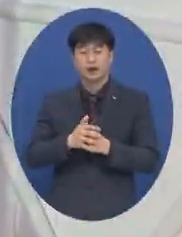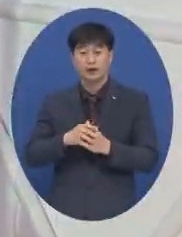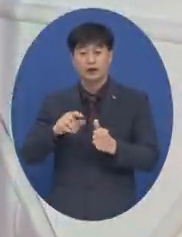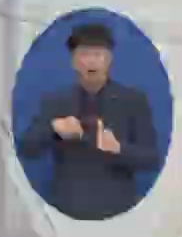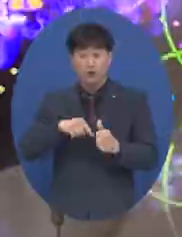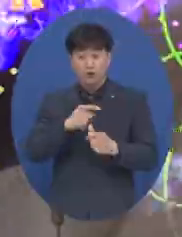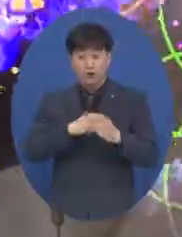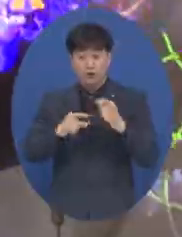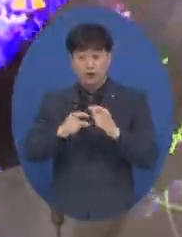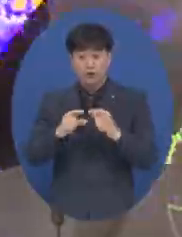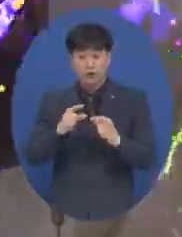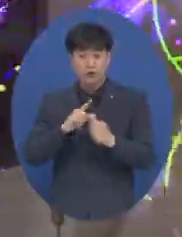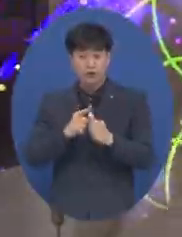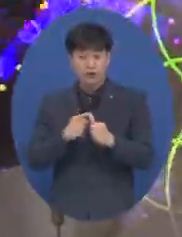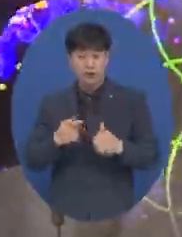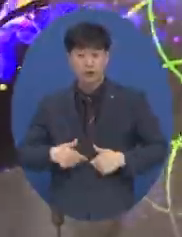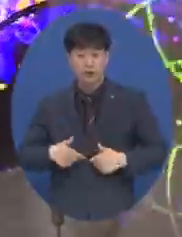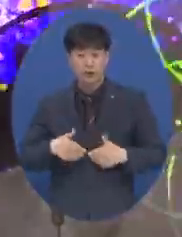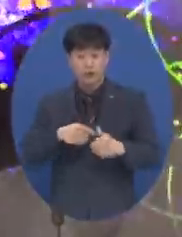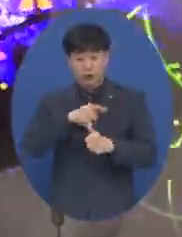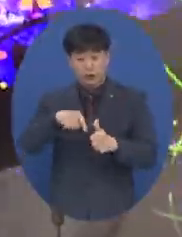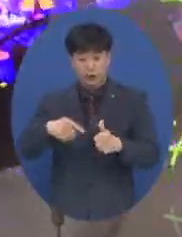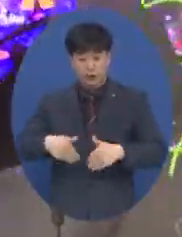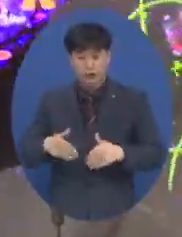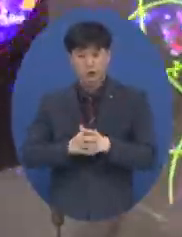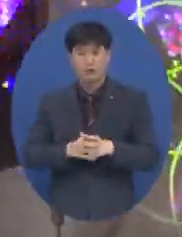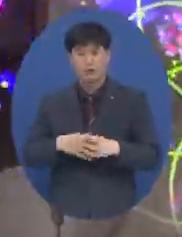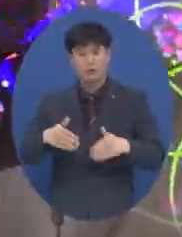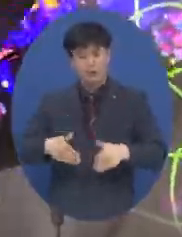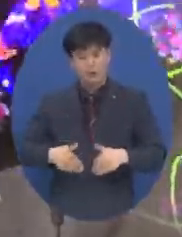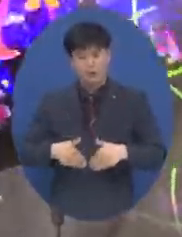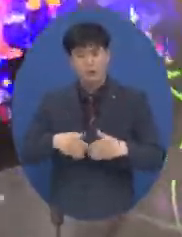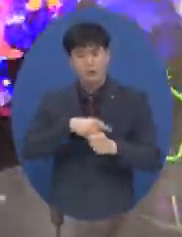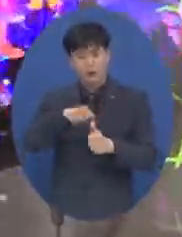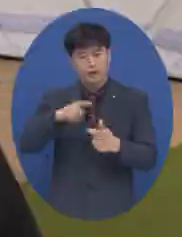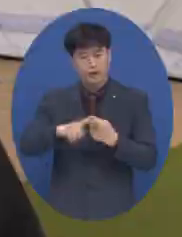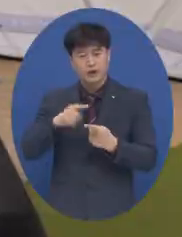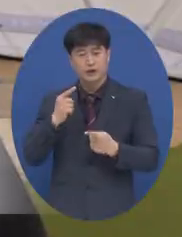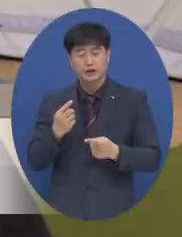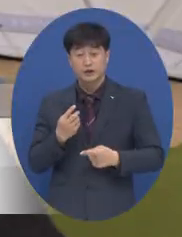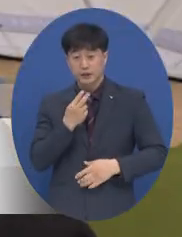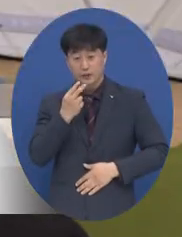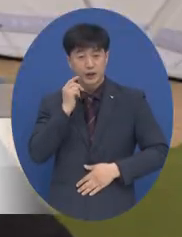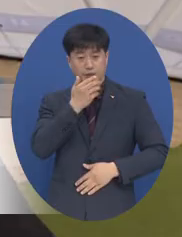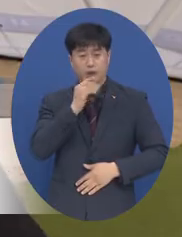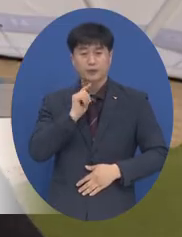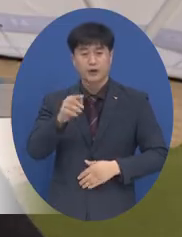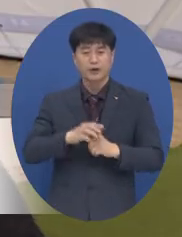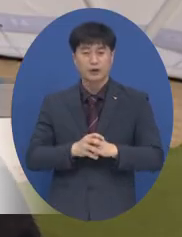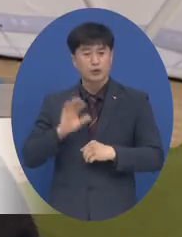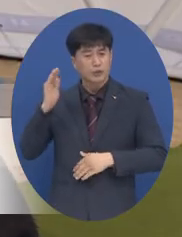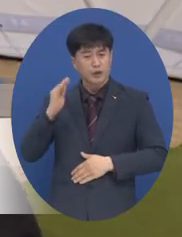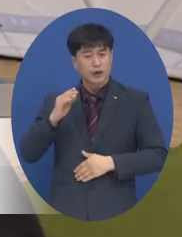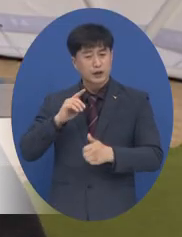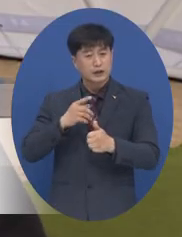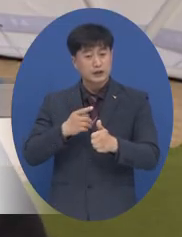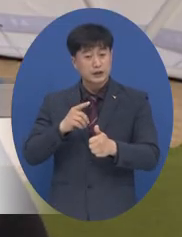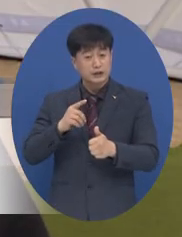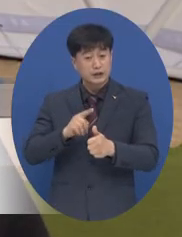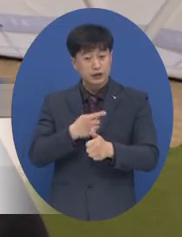기우 위기 속 10 영정을 넣어 필 환경 시대의 생명의 아름다움을 이야기합니다 요즘 에게 자원순환 에 대한 얘기를 비해